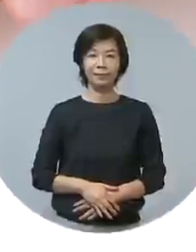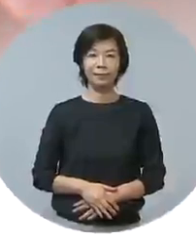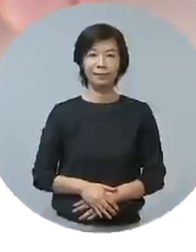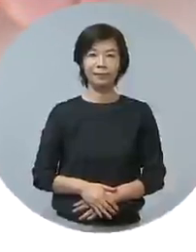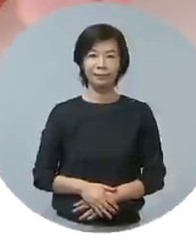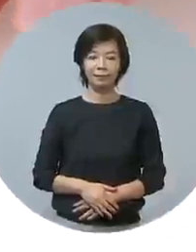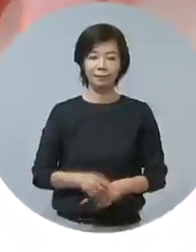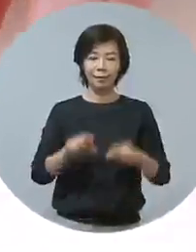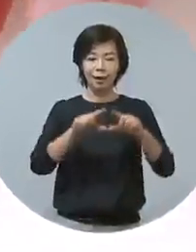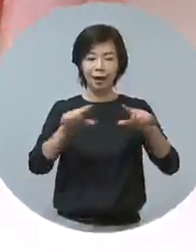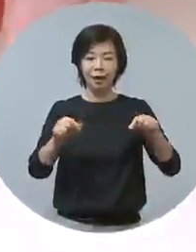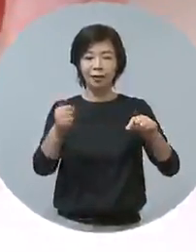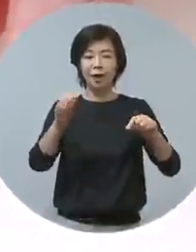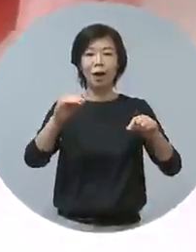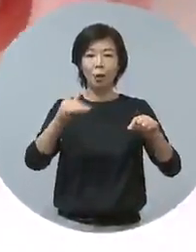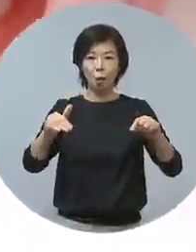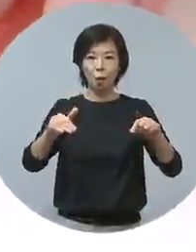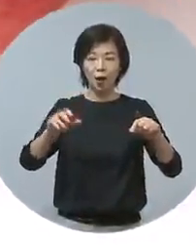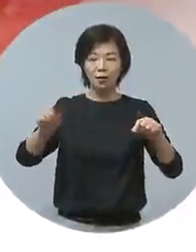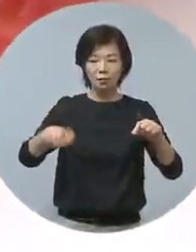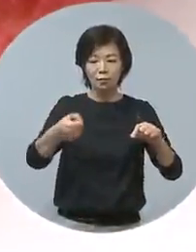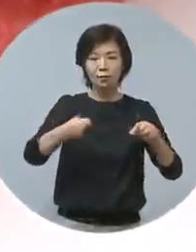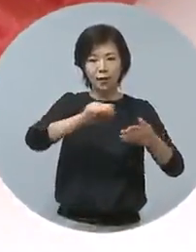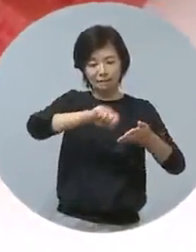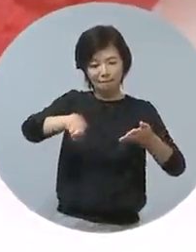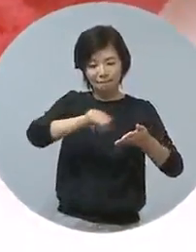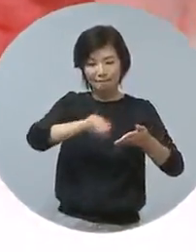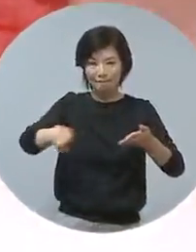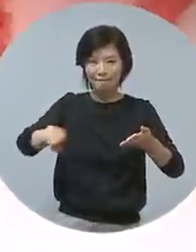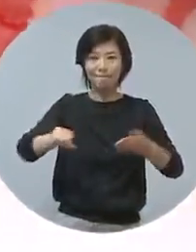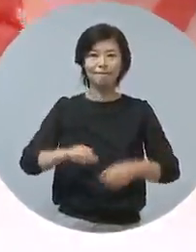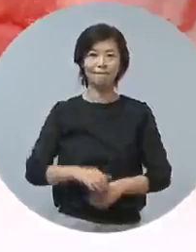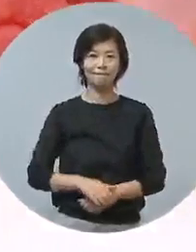たらこはスプーンで中身をそぎ取ります。